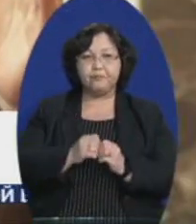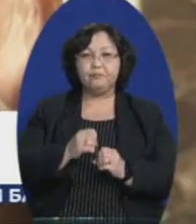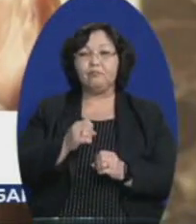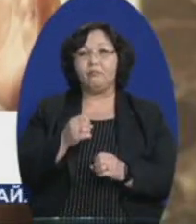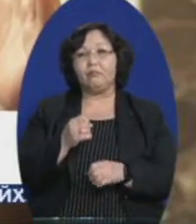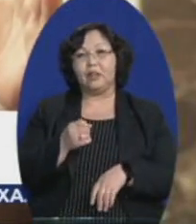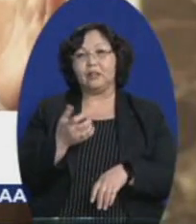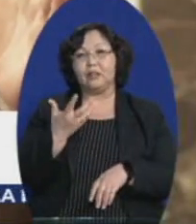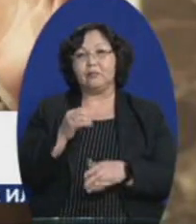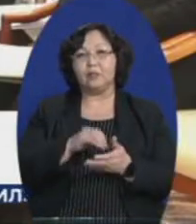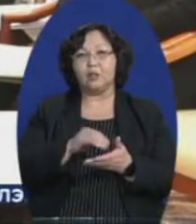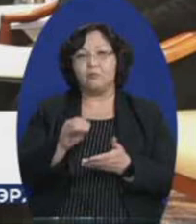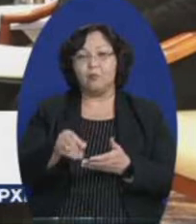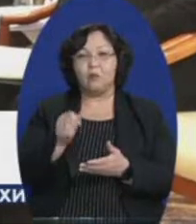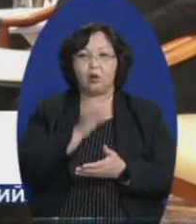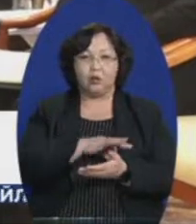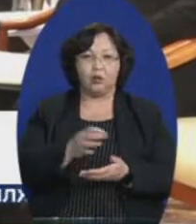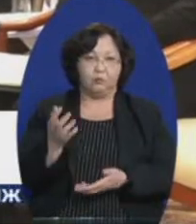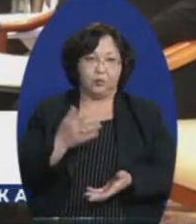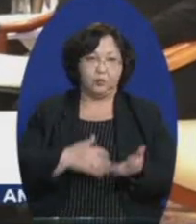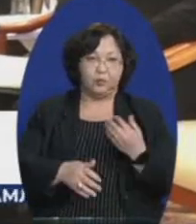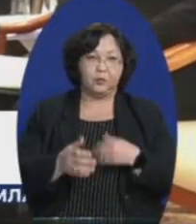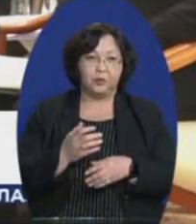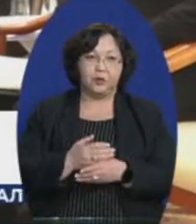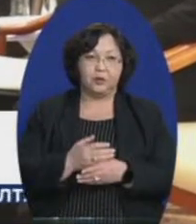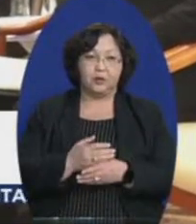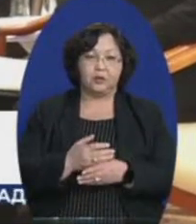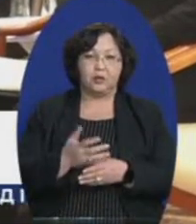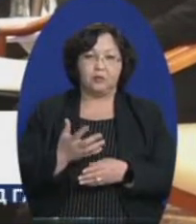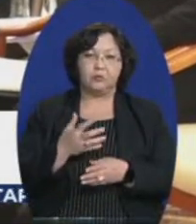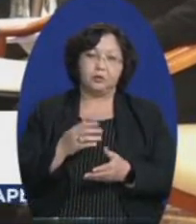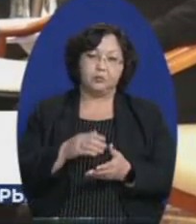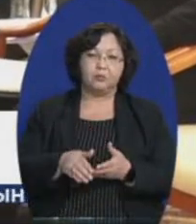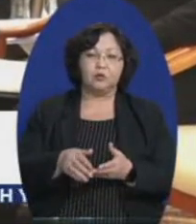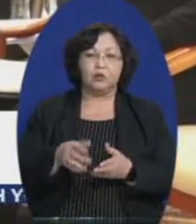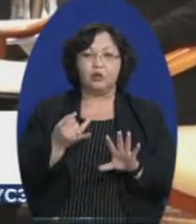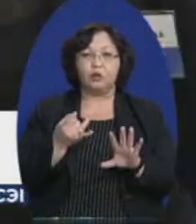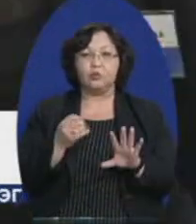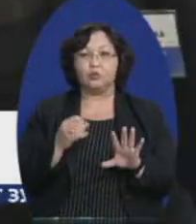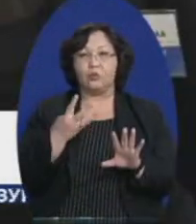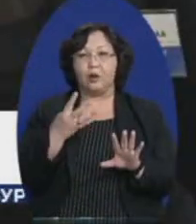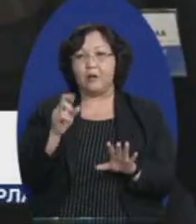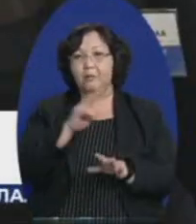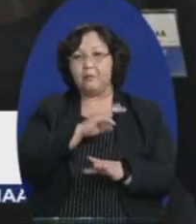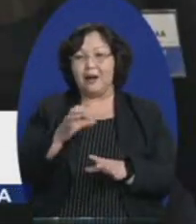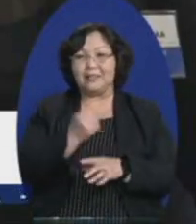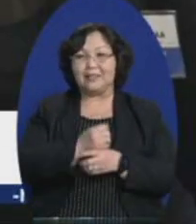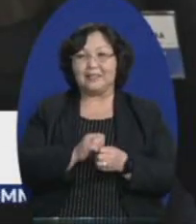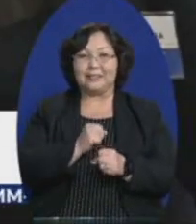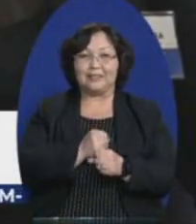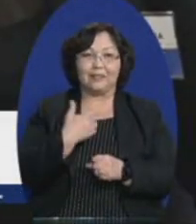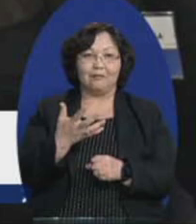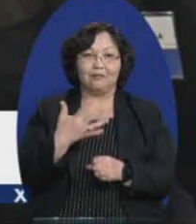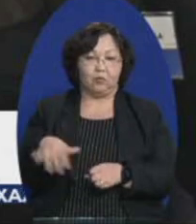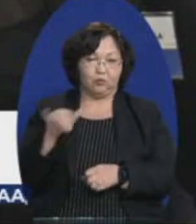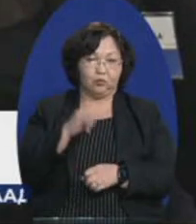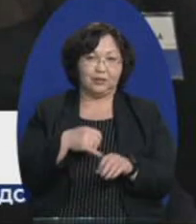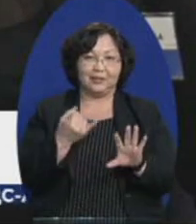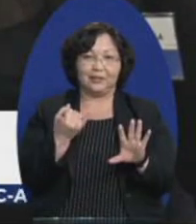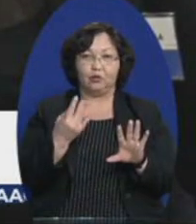байна. Уулуурхаан бус экспортын салбарт 704 аж ахуйн нэгж ажиллаж 55 улсад 62